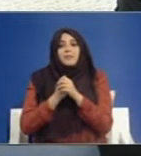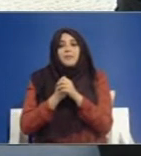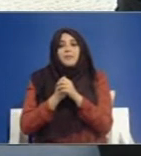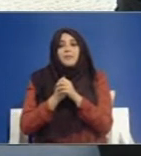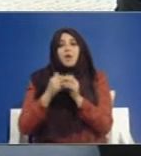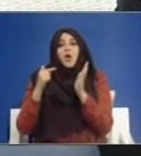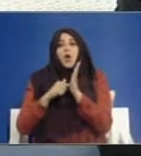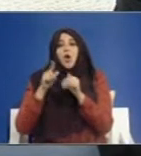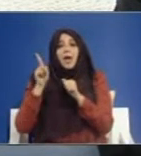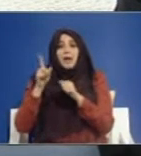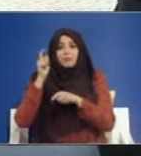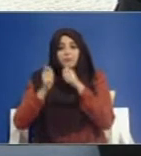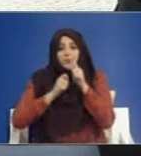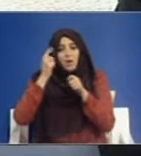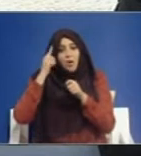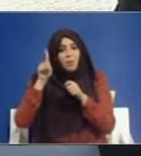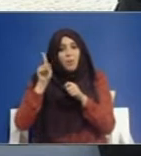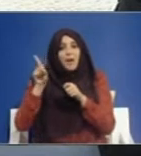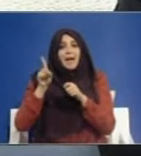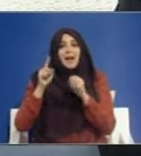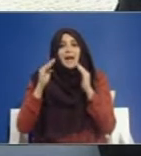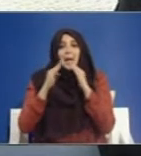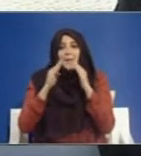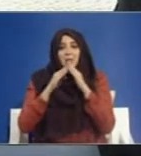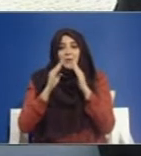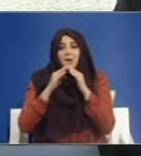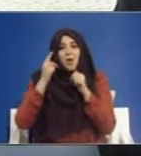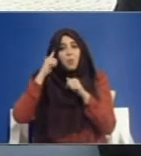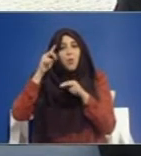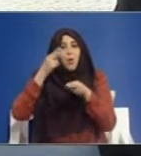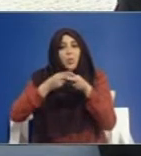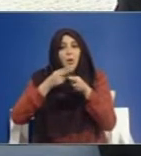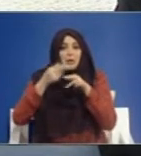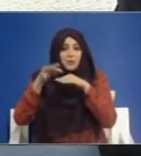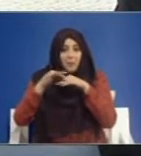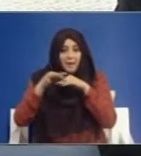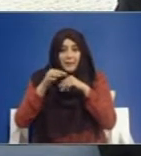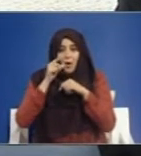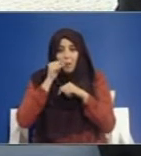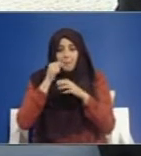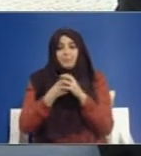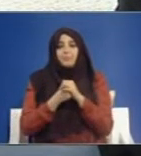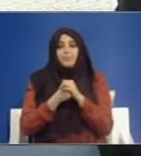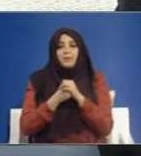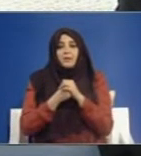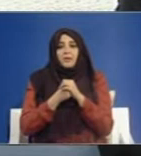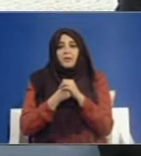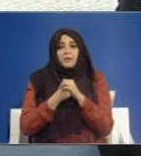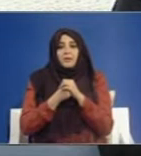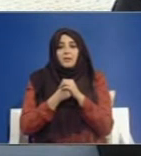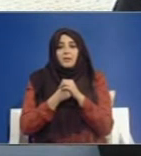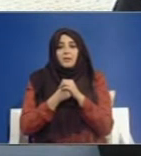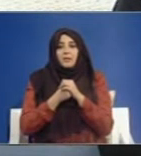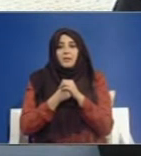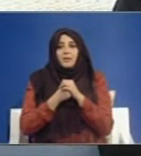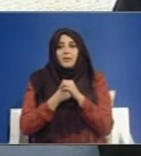درت السلفية درتها على أساس أني كانت عندي أبارتمون راح تجي لراجلي. إيه؟ ومن بعد قالوا